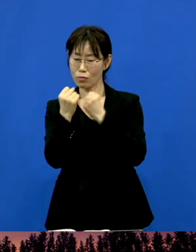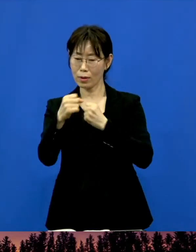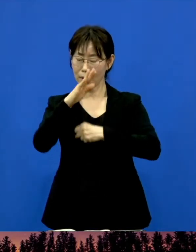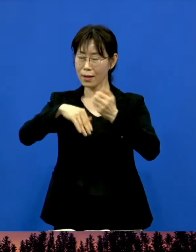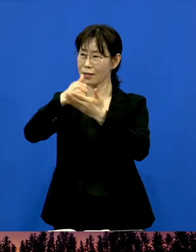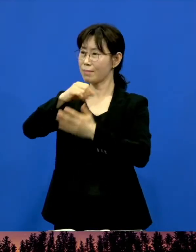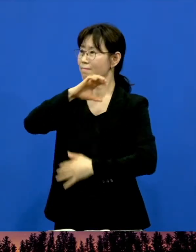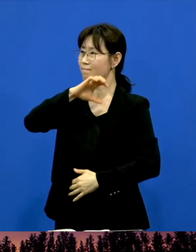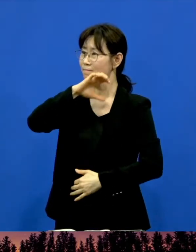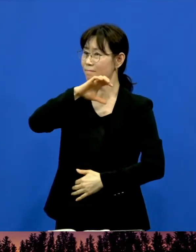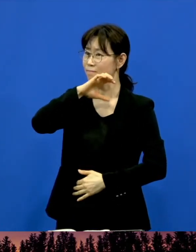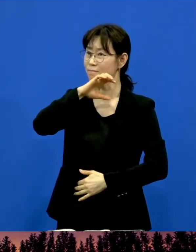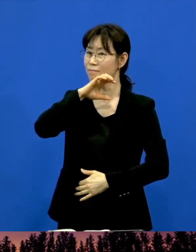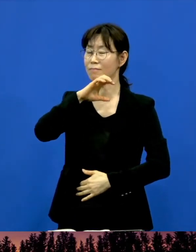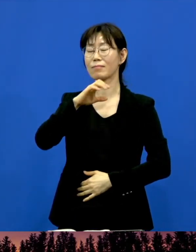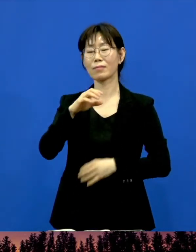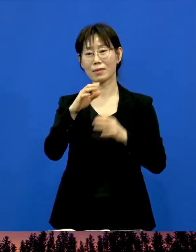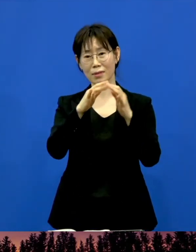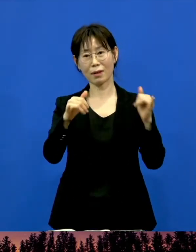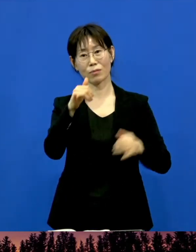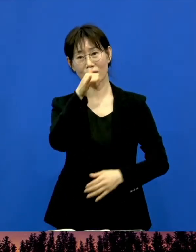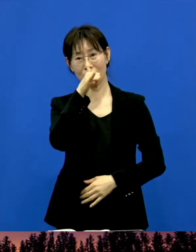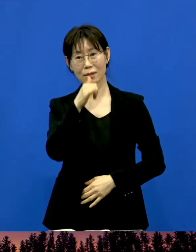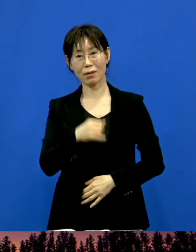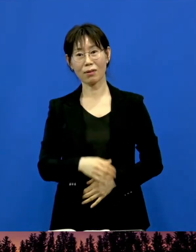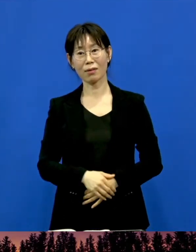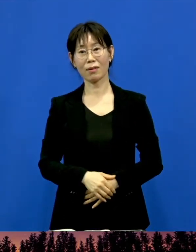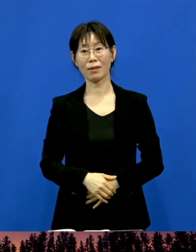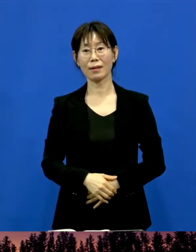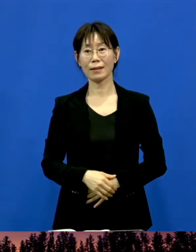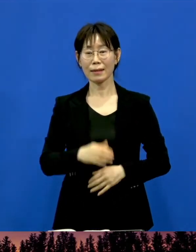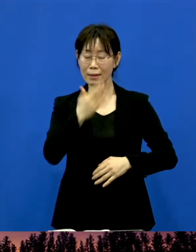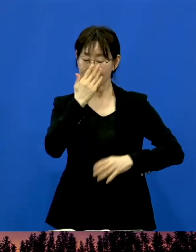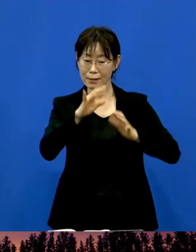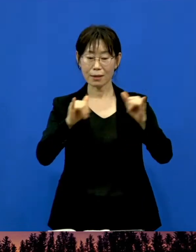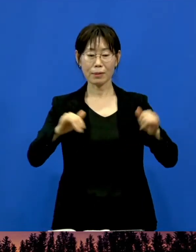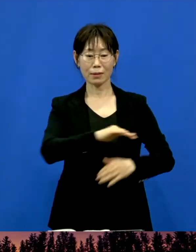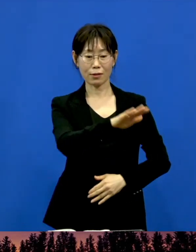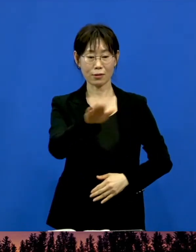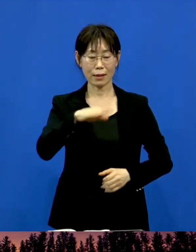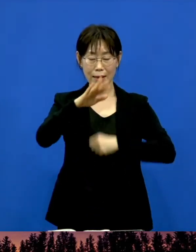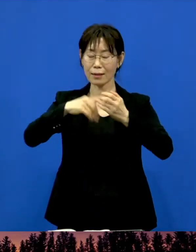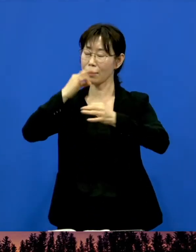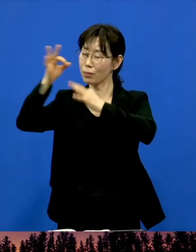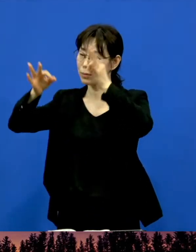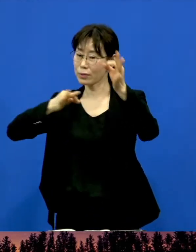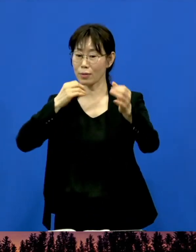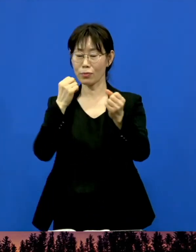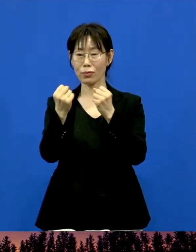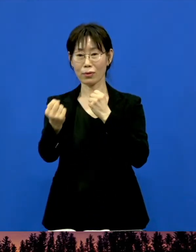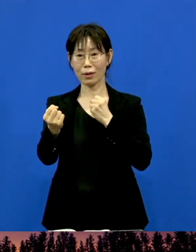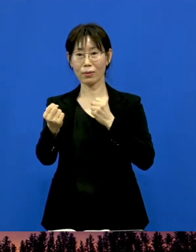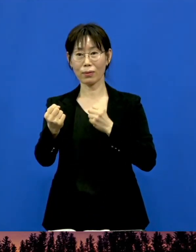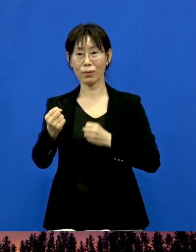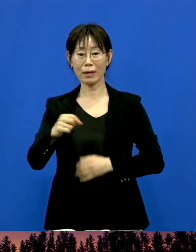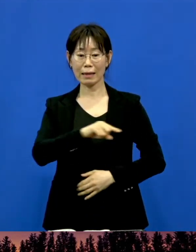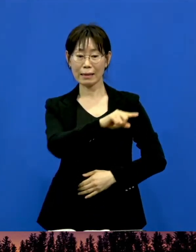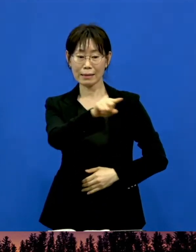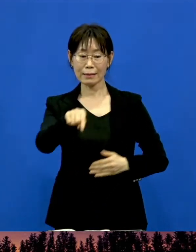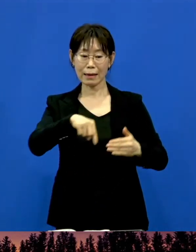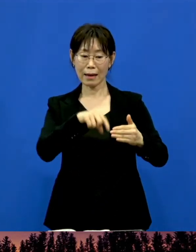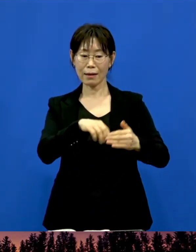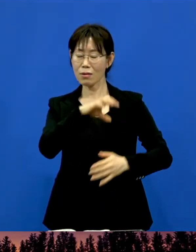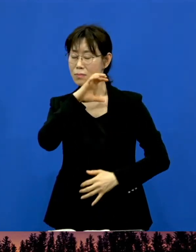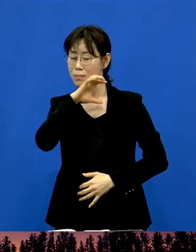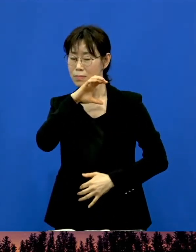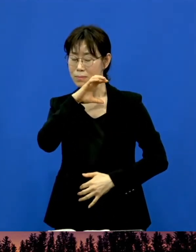것입니다. 그 소원을 분석해 봐야 됩니다. 이스라엘 백성들이 하나님께 부르짖지만 그들 안에 뭐가 섞여 있어요?